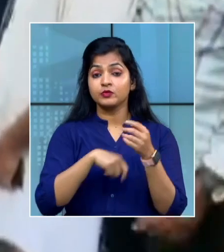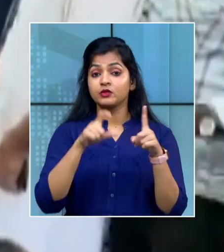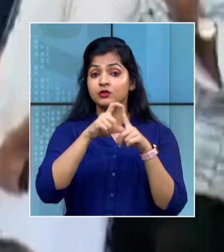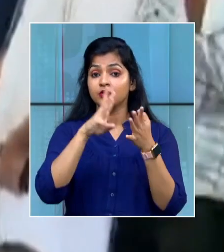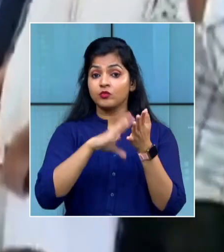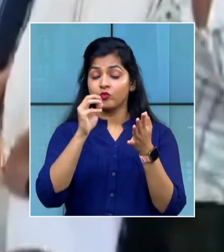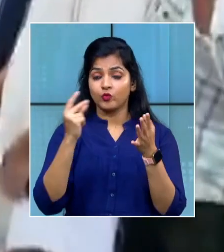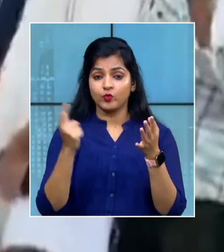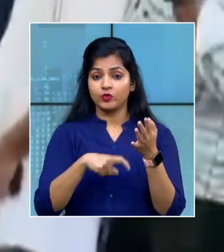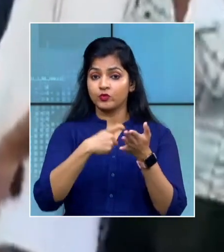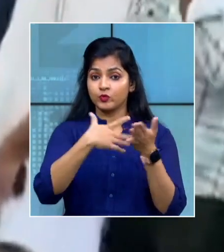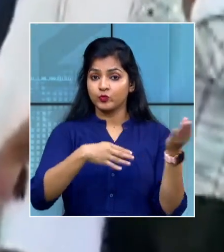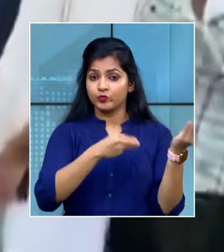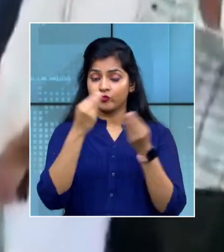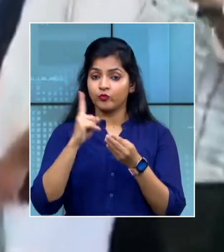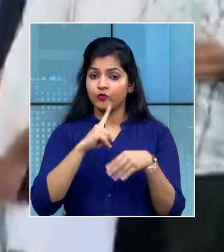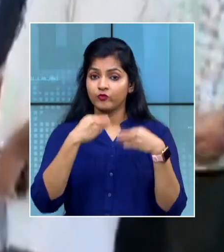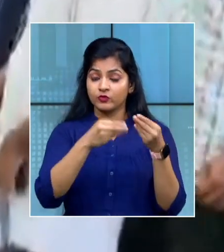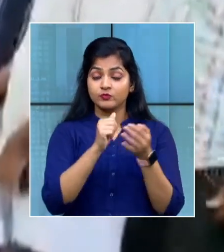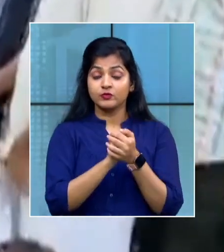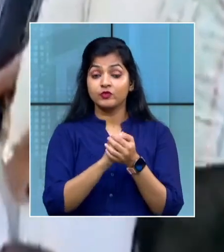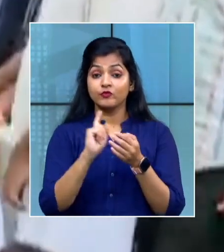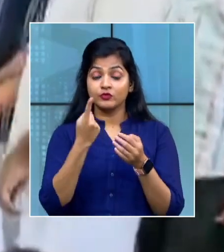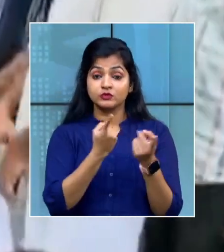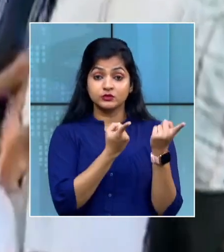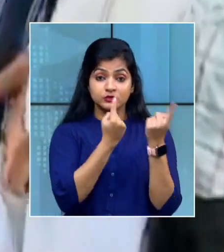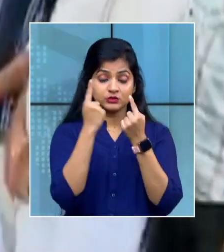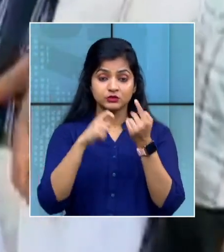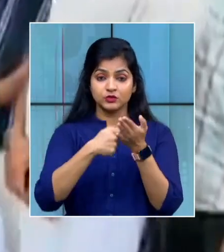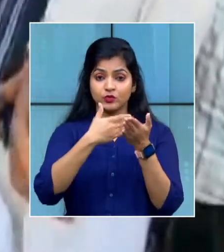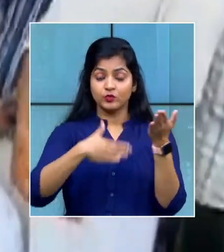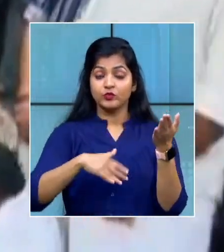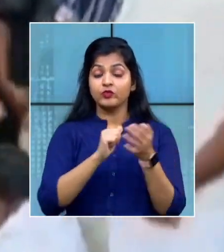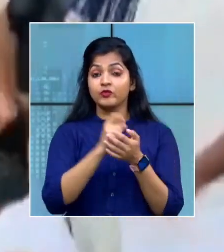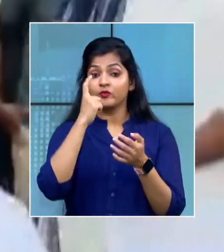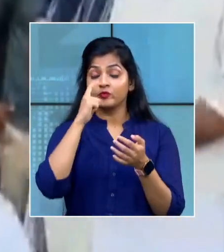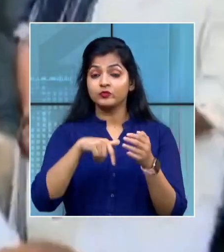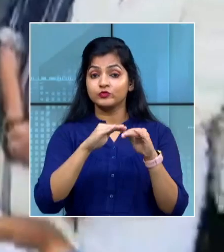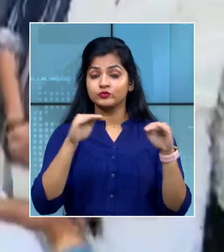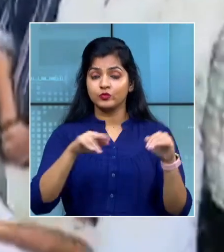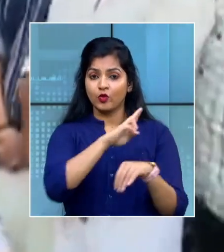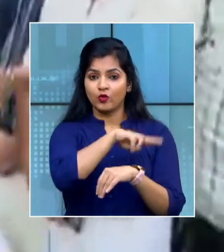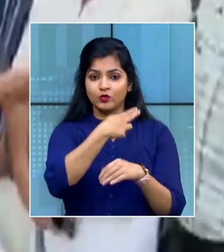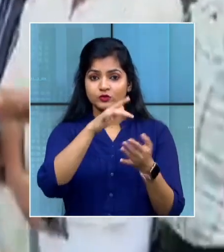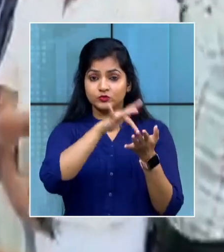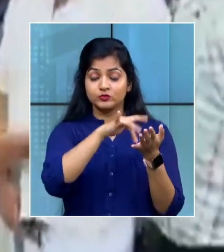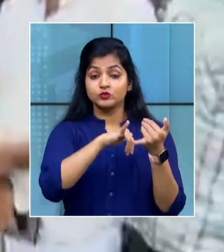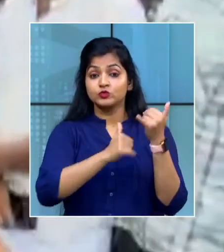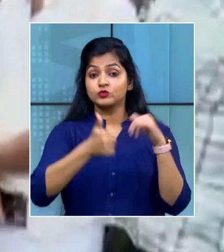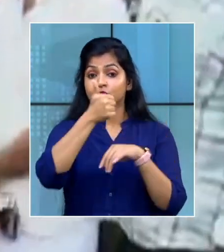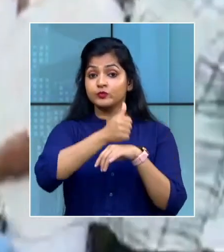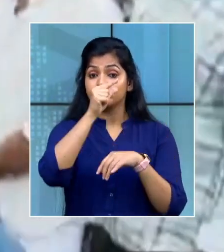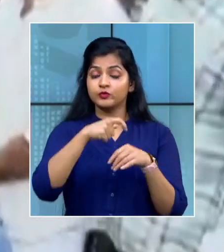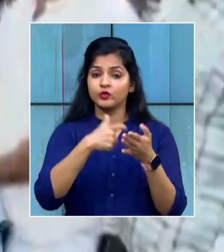അടിയന്തരമായ റിപ്പോർട്ട് നൽകാൻ കൂടി ആവശ്യപ്പെട്ടിട്ടുണ്ട്. പ്രാഥമികമായ റിപ്പോർട്ട് ഈ വനിതാ ശിശു ആശുപത്രിയിലെ ഡോക്ടർ സൂപ്രണ്ട് നൽകിയിട്ടുണ്ട്.